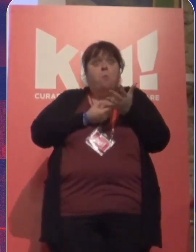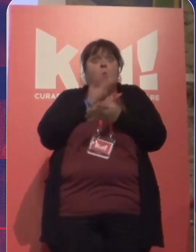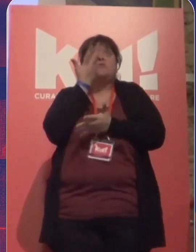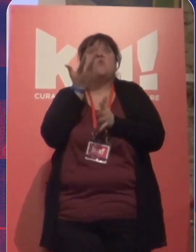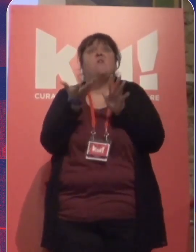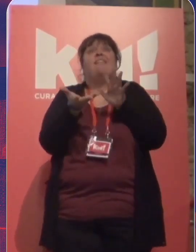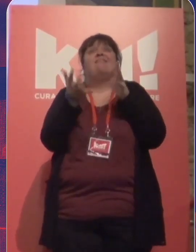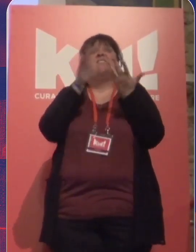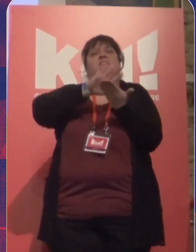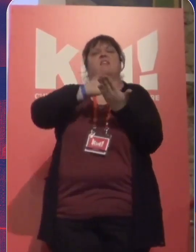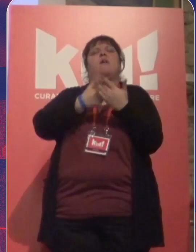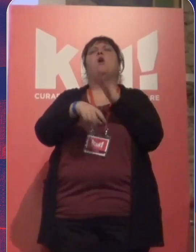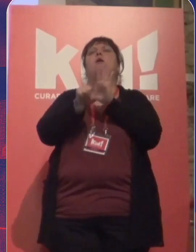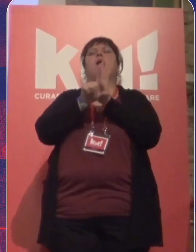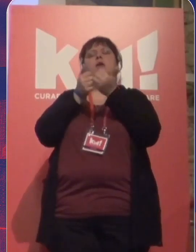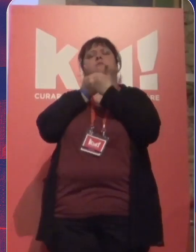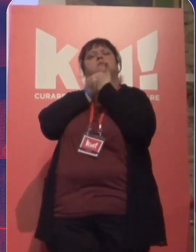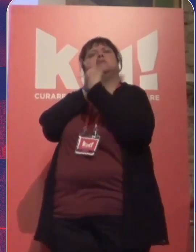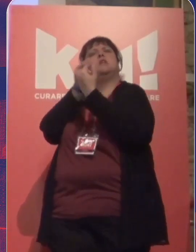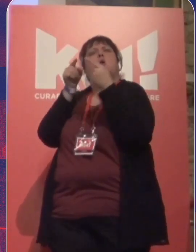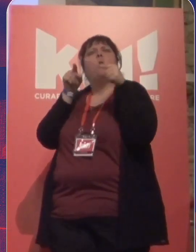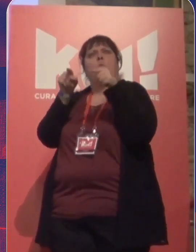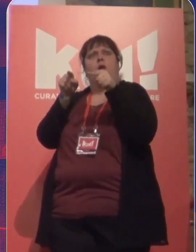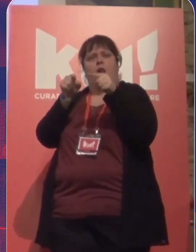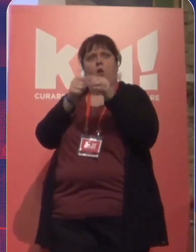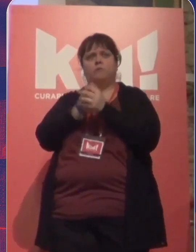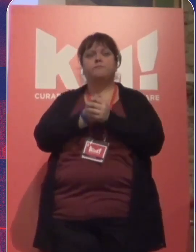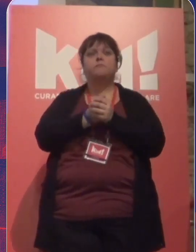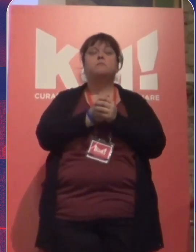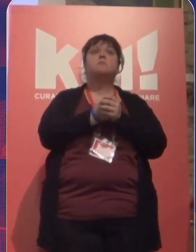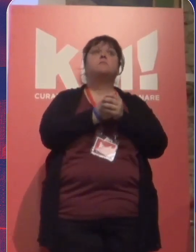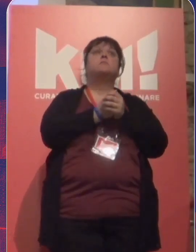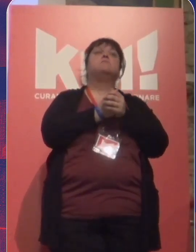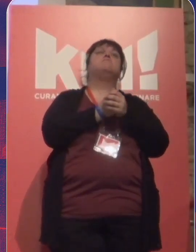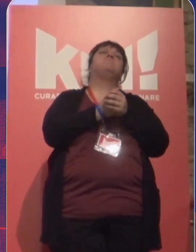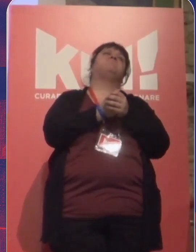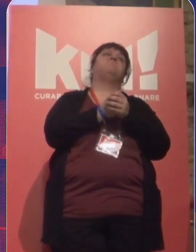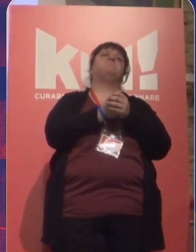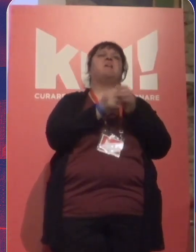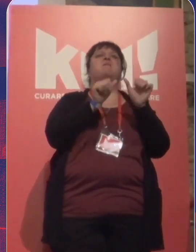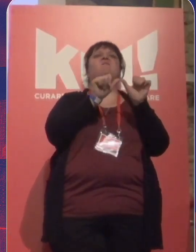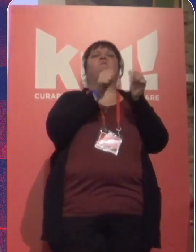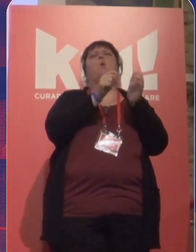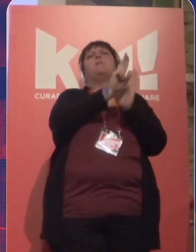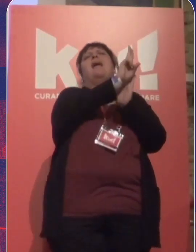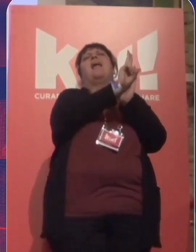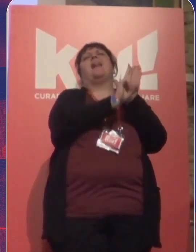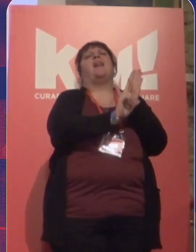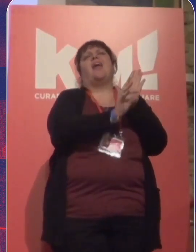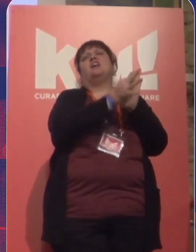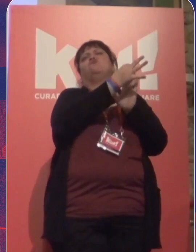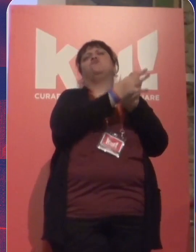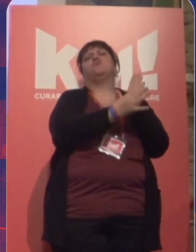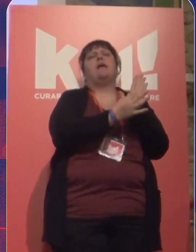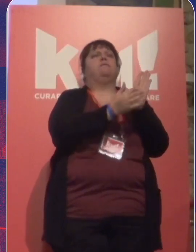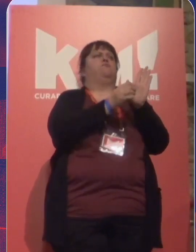questo paradigma neo libertino che ha come fondamento una enfatizzazione